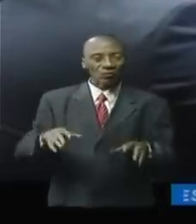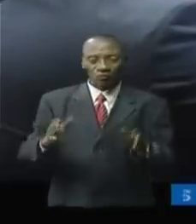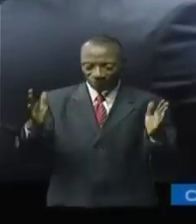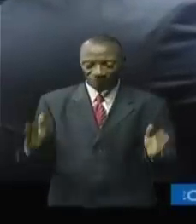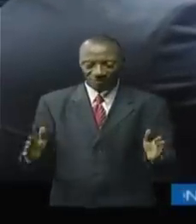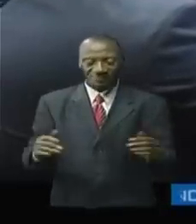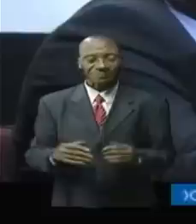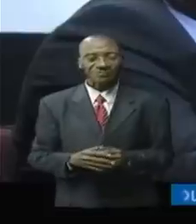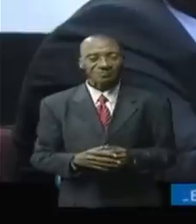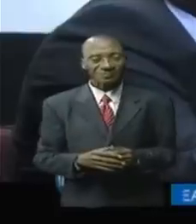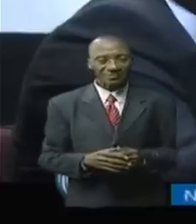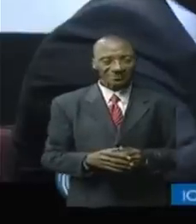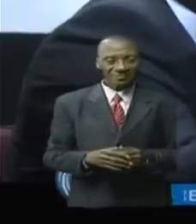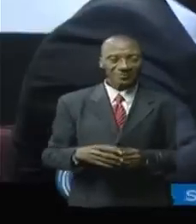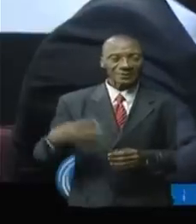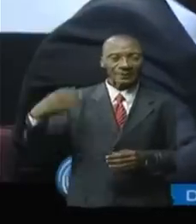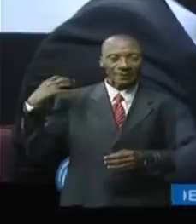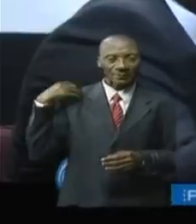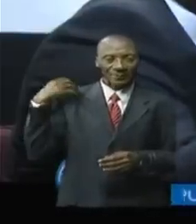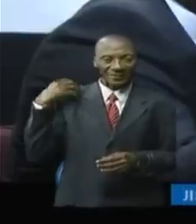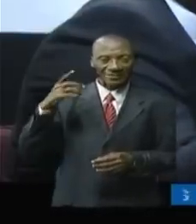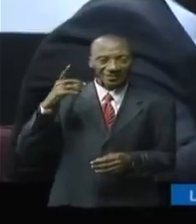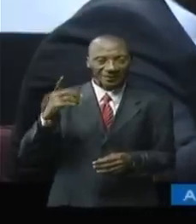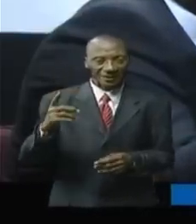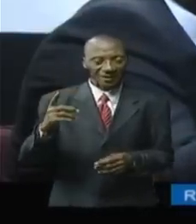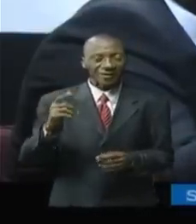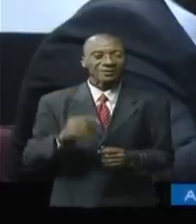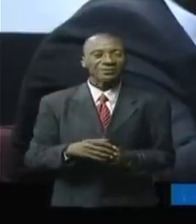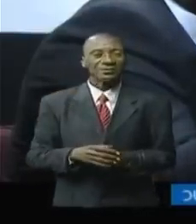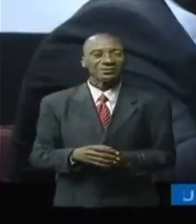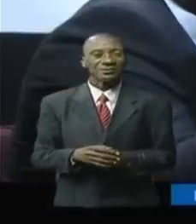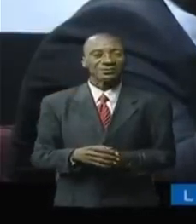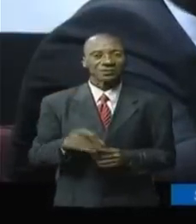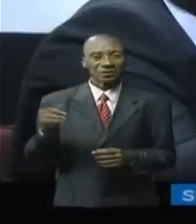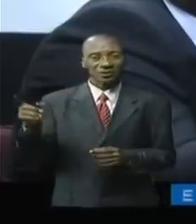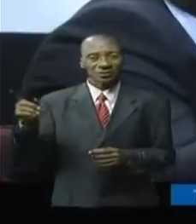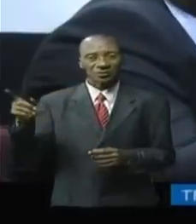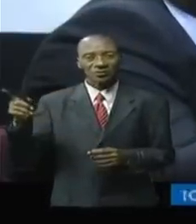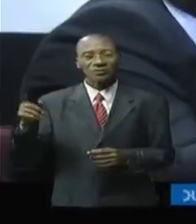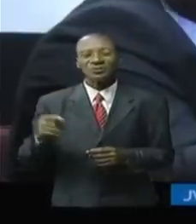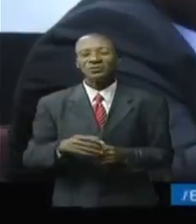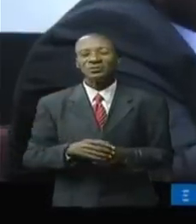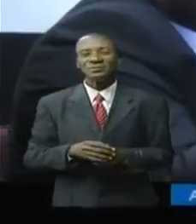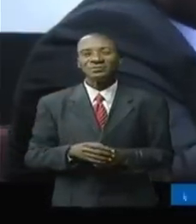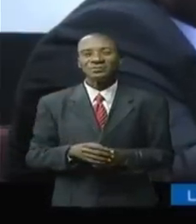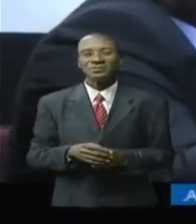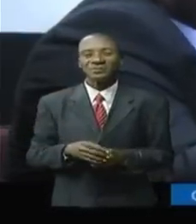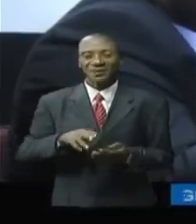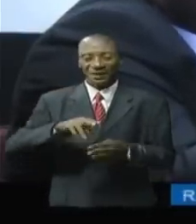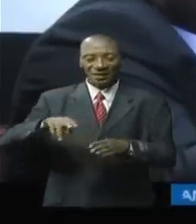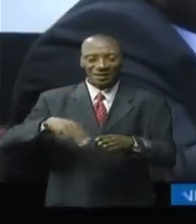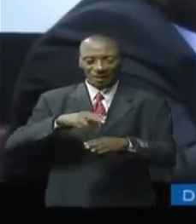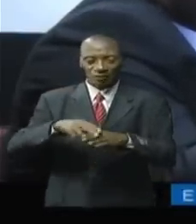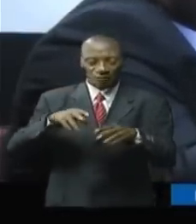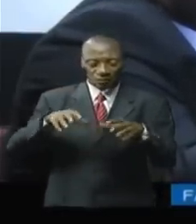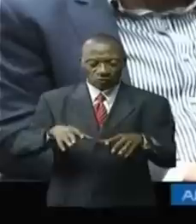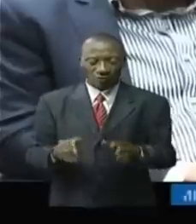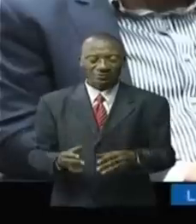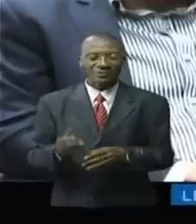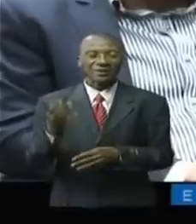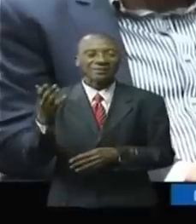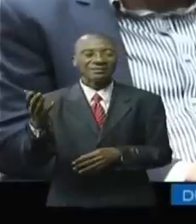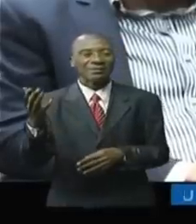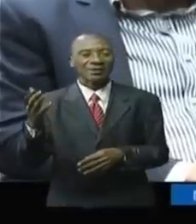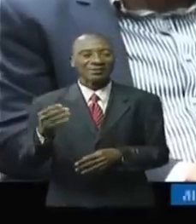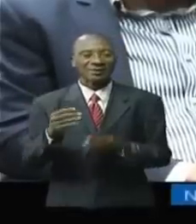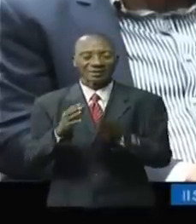Dieudonné Tshibwabwa Mbui, président du mouvement pour l'irrévocabilité de la nationalité congolaise d'origine Minko, invite l'Assemblée nationale à